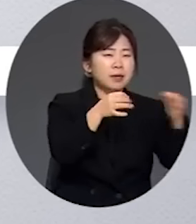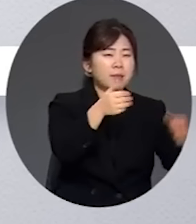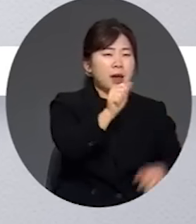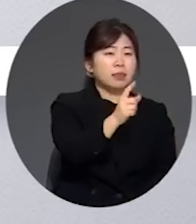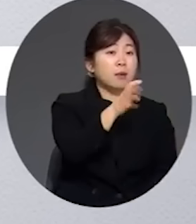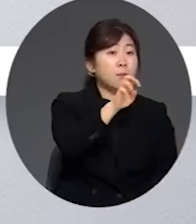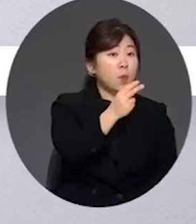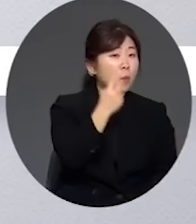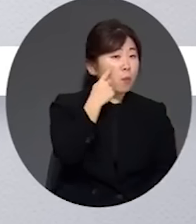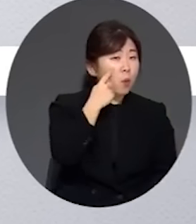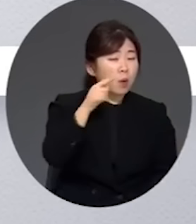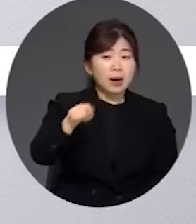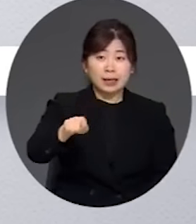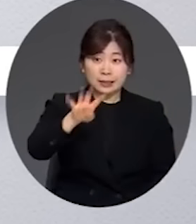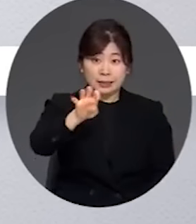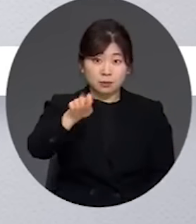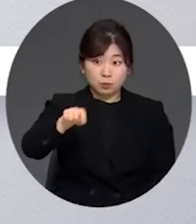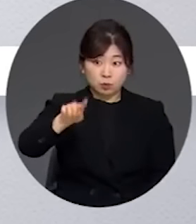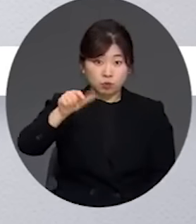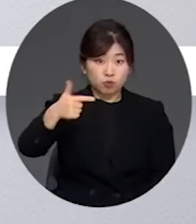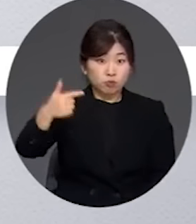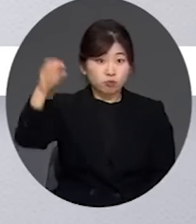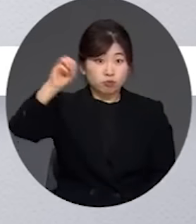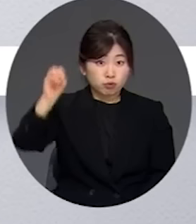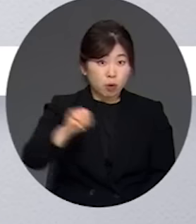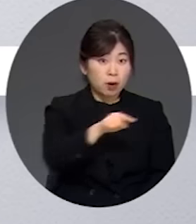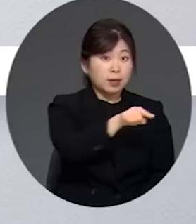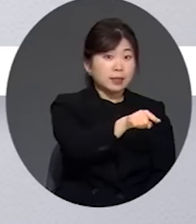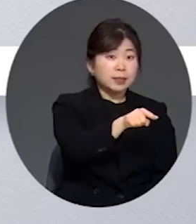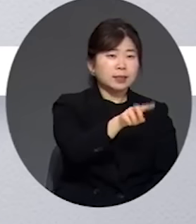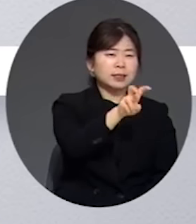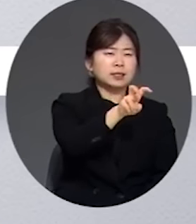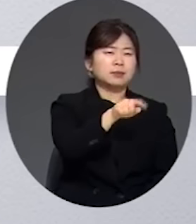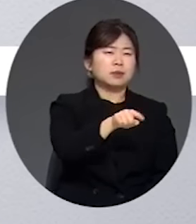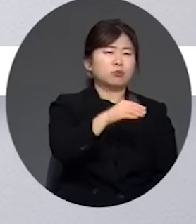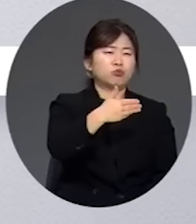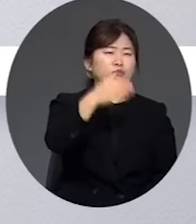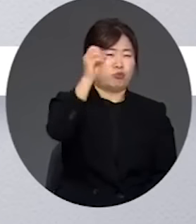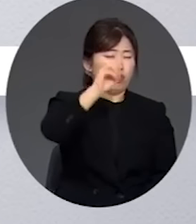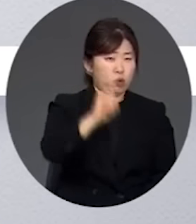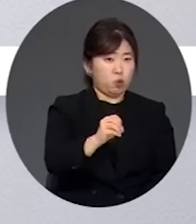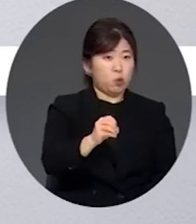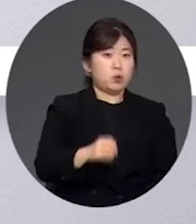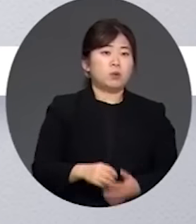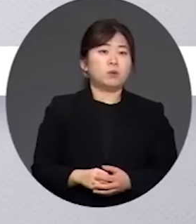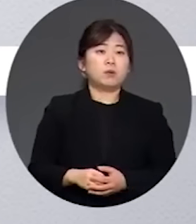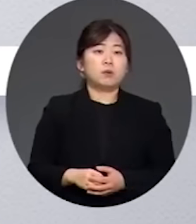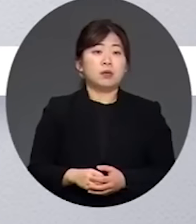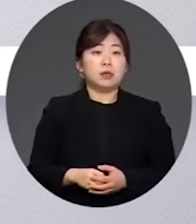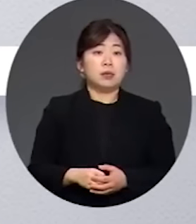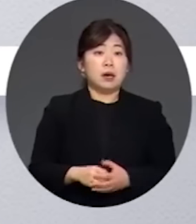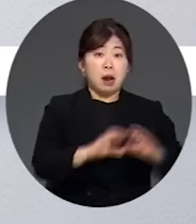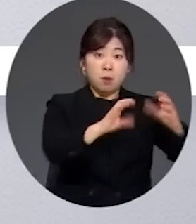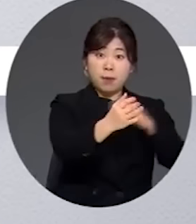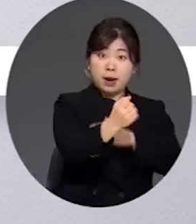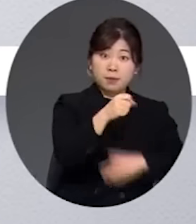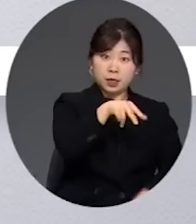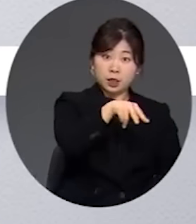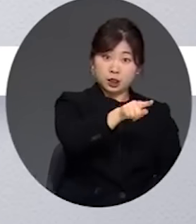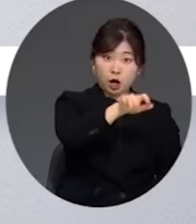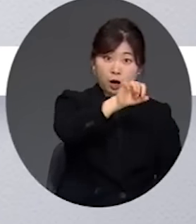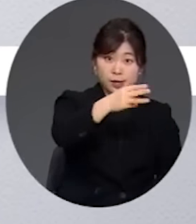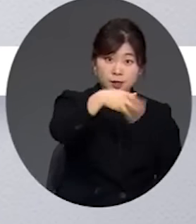가상선 변광용 40.6% 김표 20.9% 국의